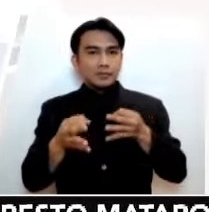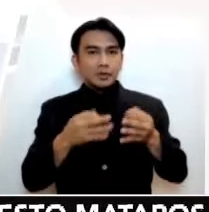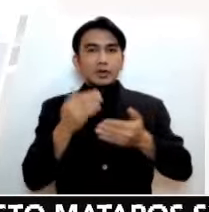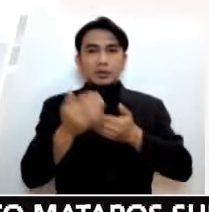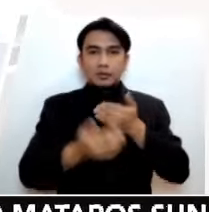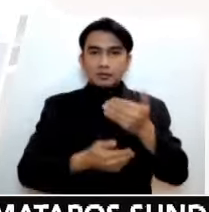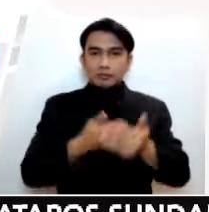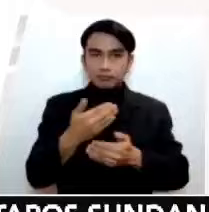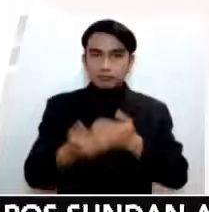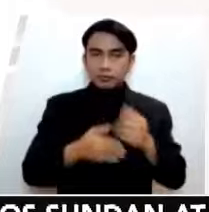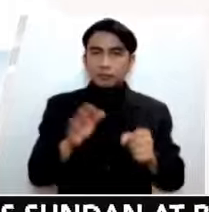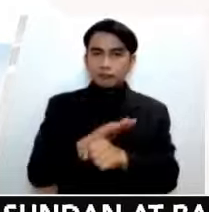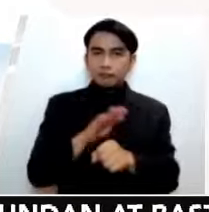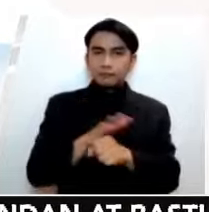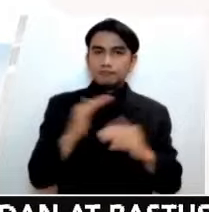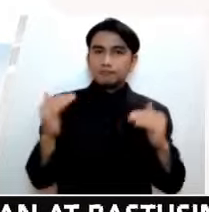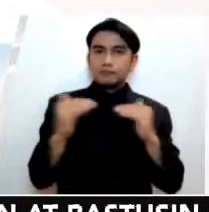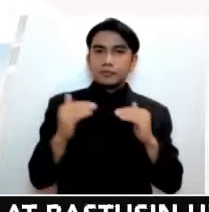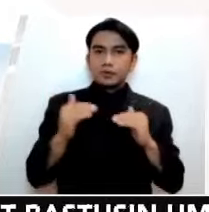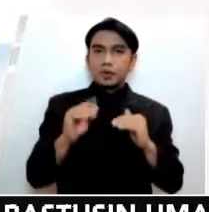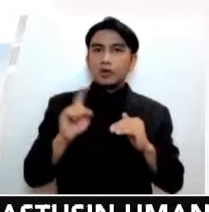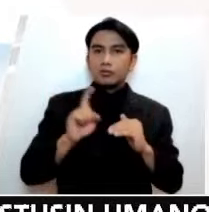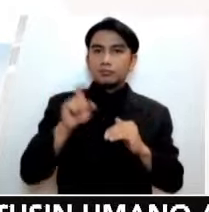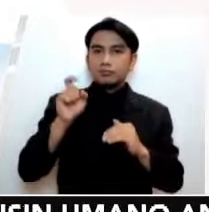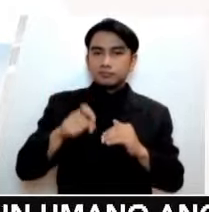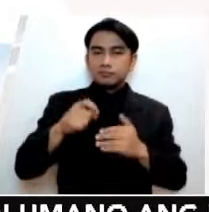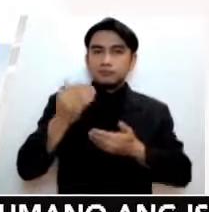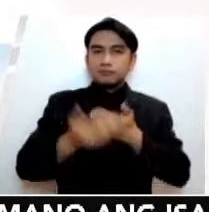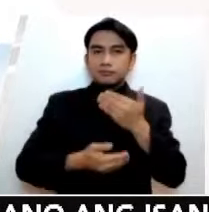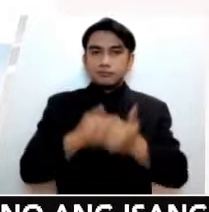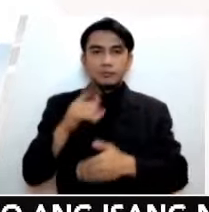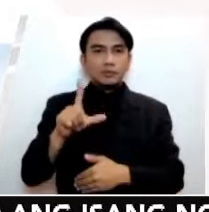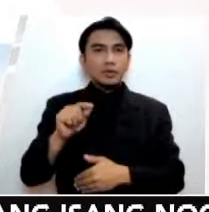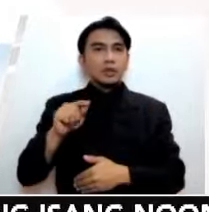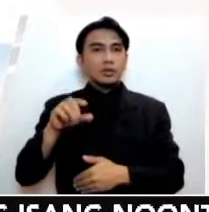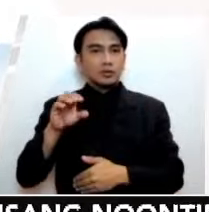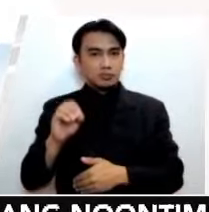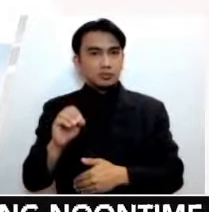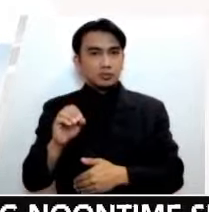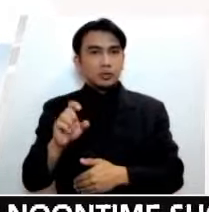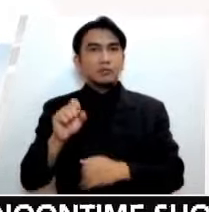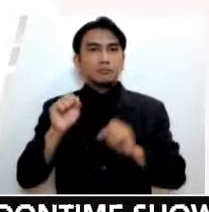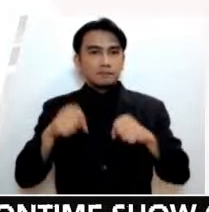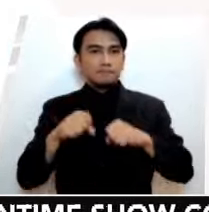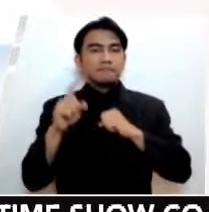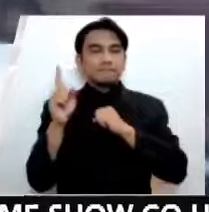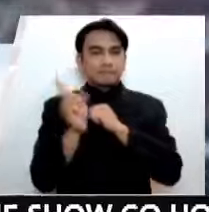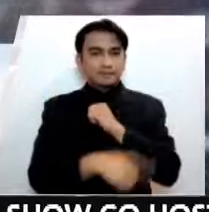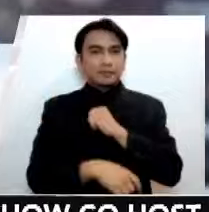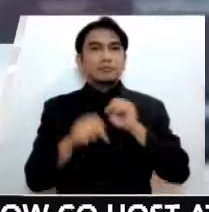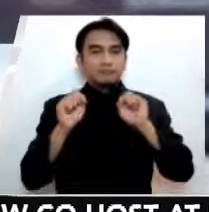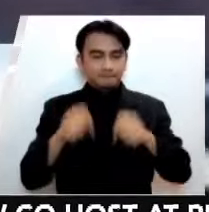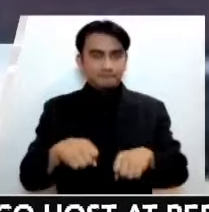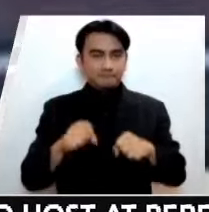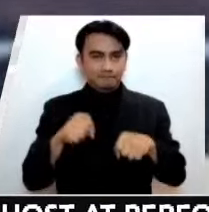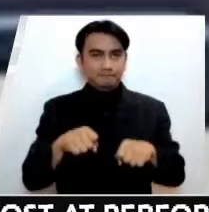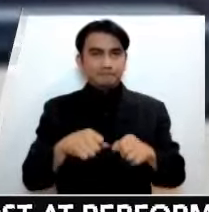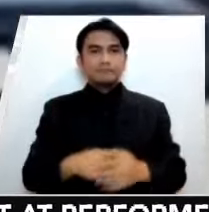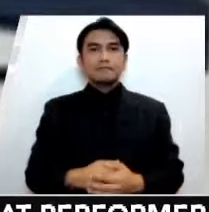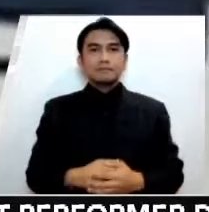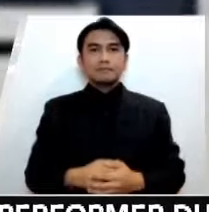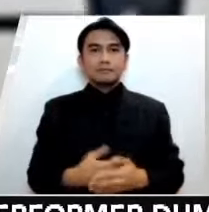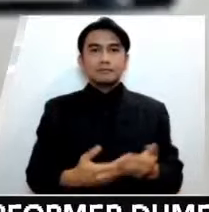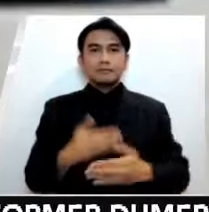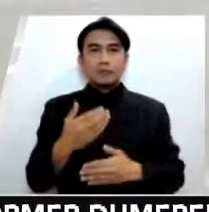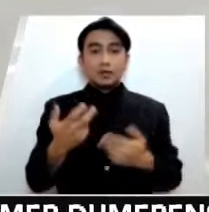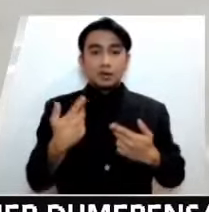fairly and kung ano po yung dapat na proseso gagawin ng LTO and possible sanction, gagawin naman po natin yon. Isa pang sasakyang dumaan